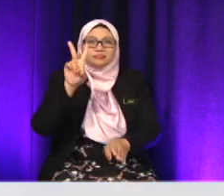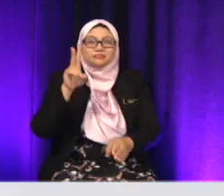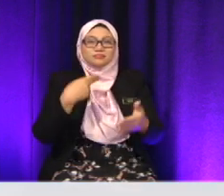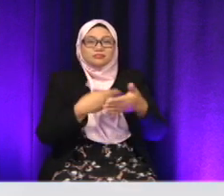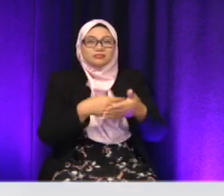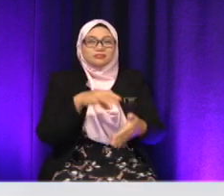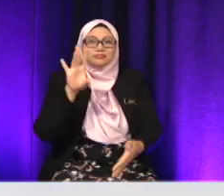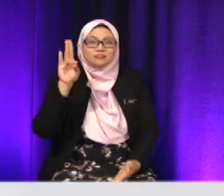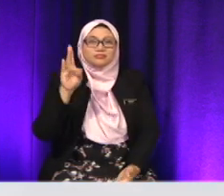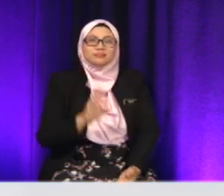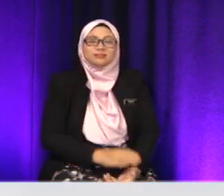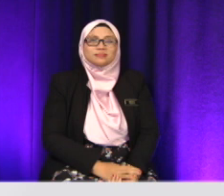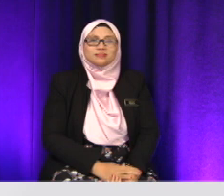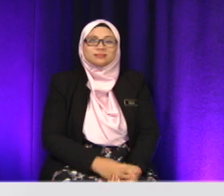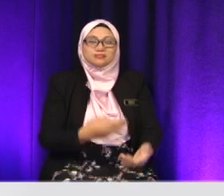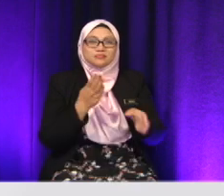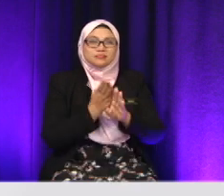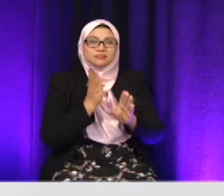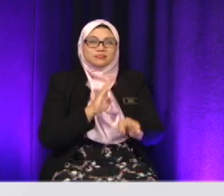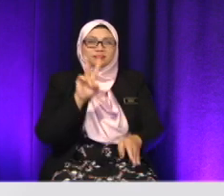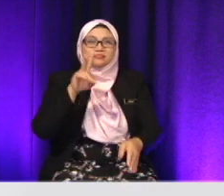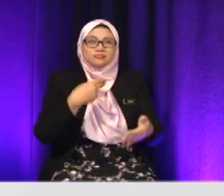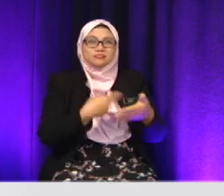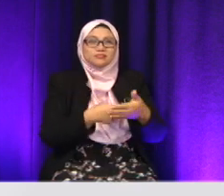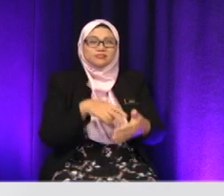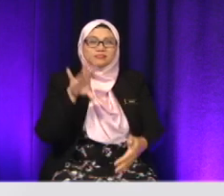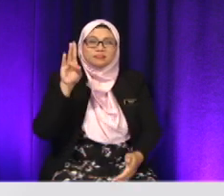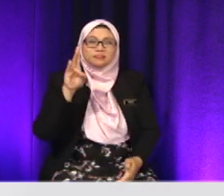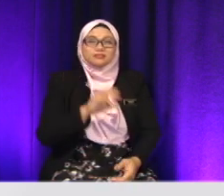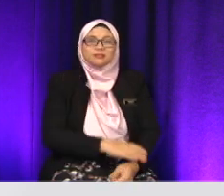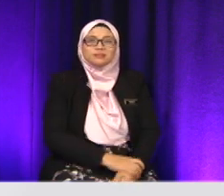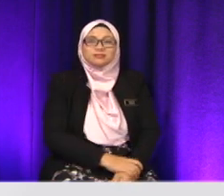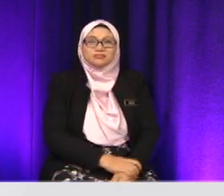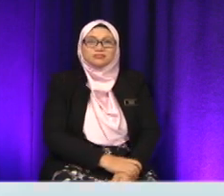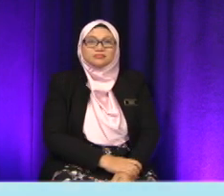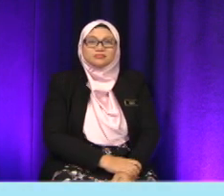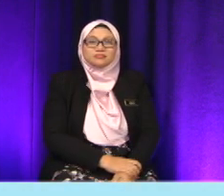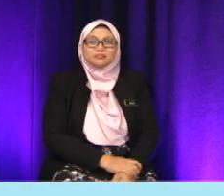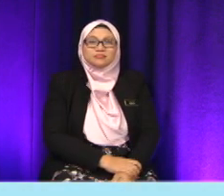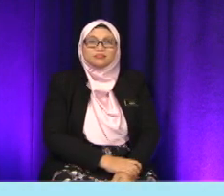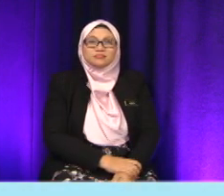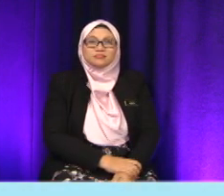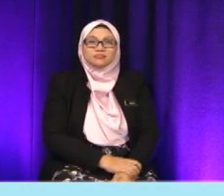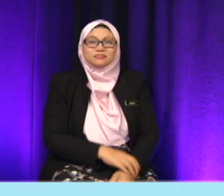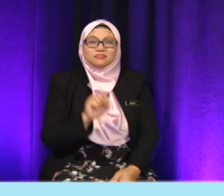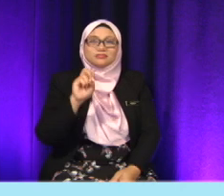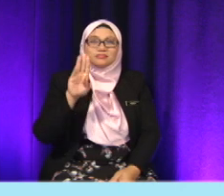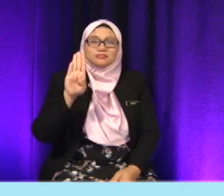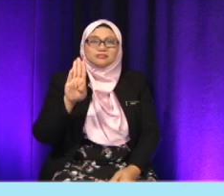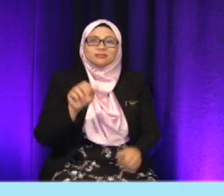Iya betul oke baris yang kedua hingga ke-7 ini Oke yang ketujuh ini adalah